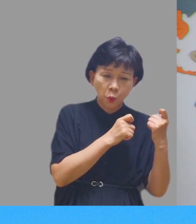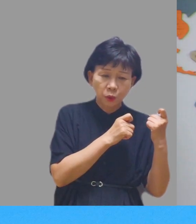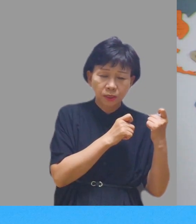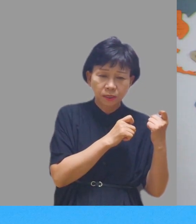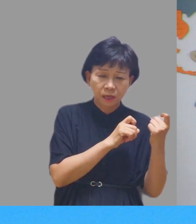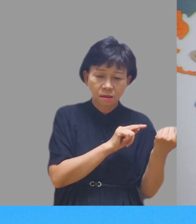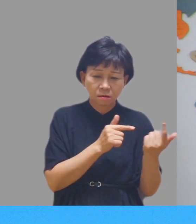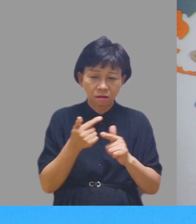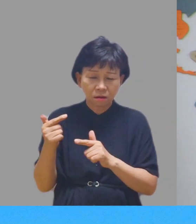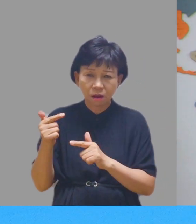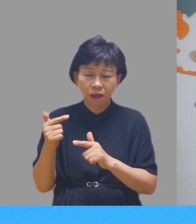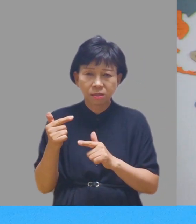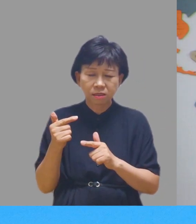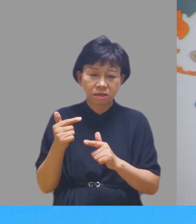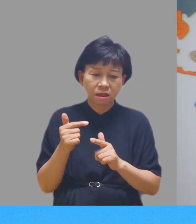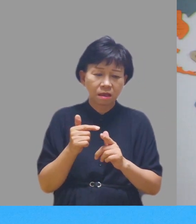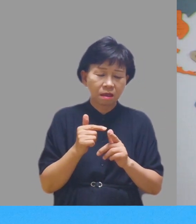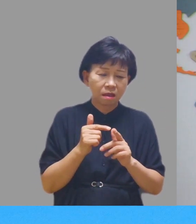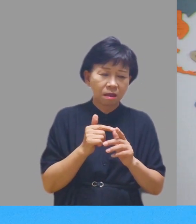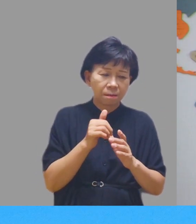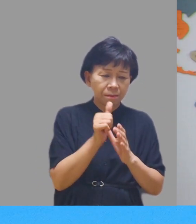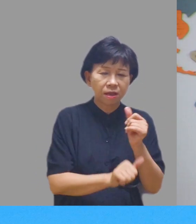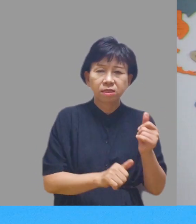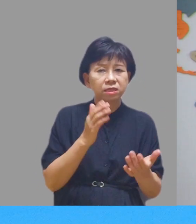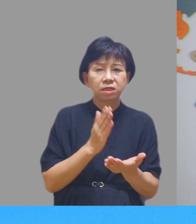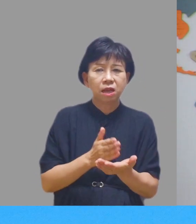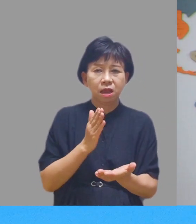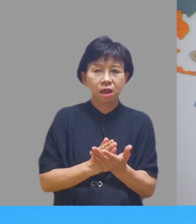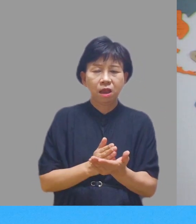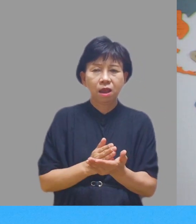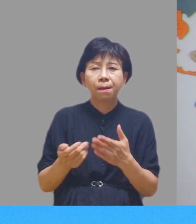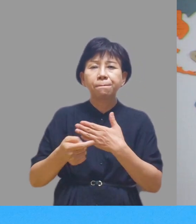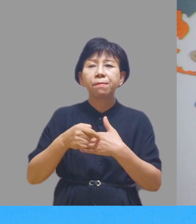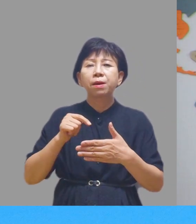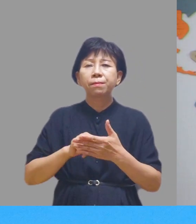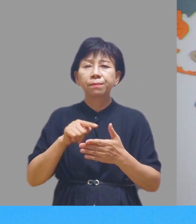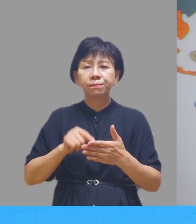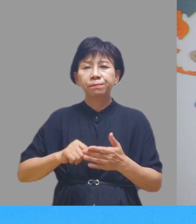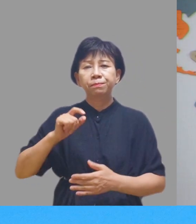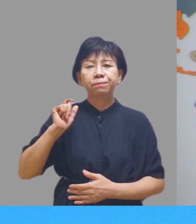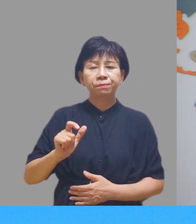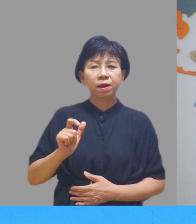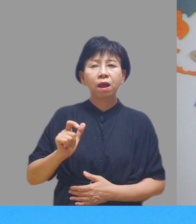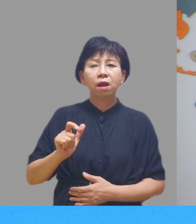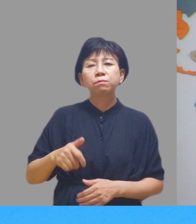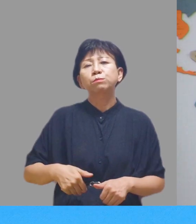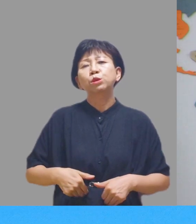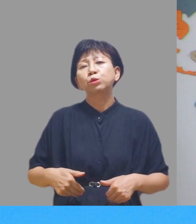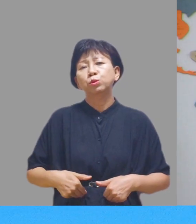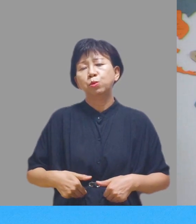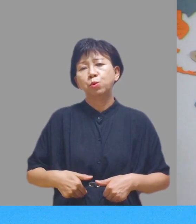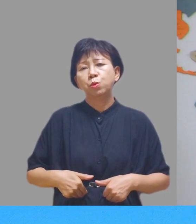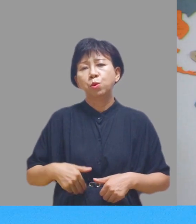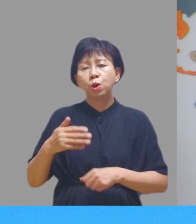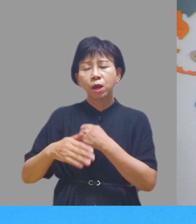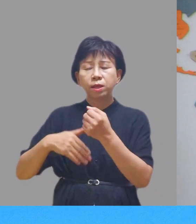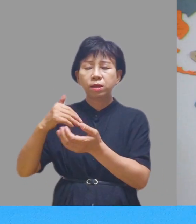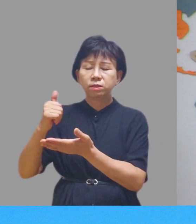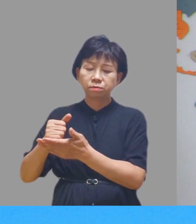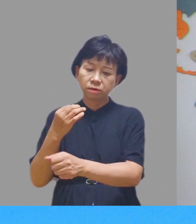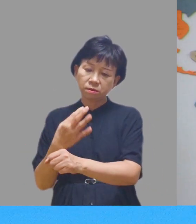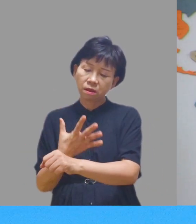힘이 필요합니다. 하나님은 우리를 단순히 착한 사람으로 고치시려는 것이